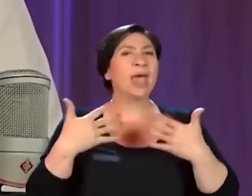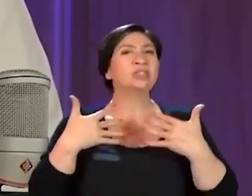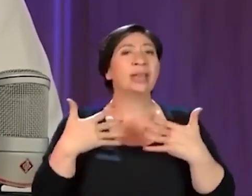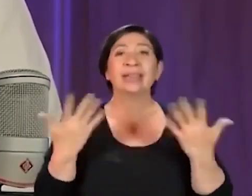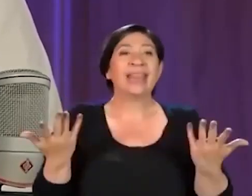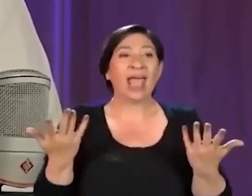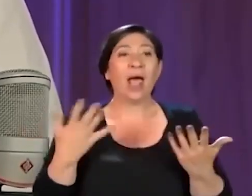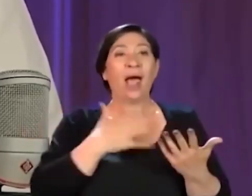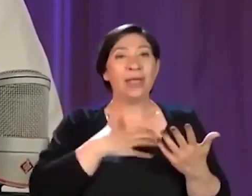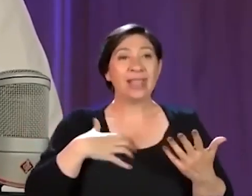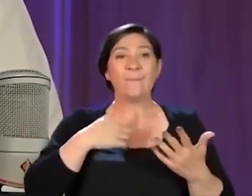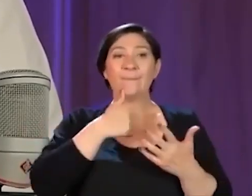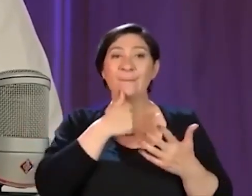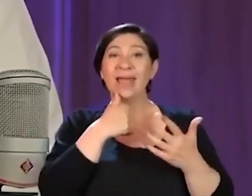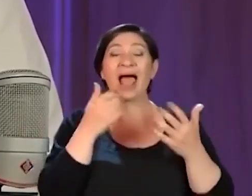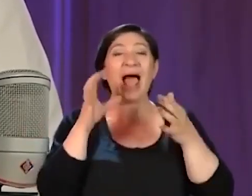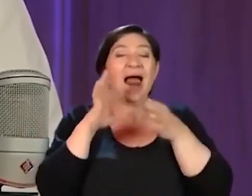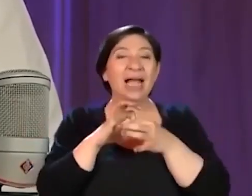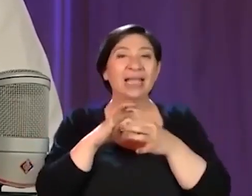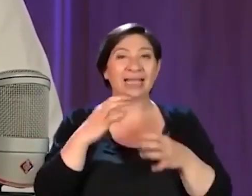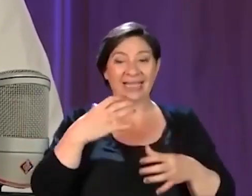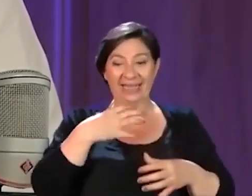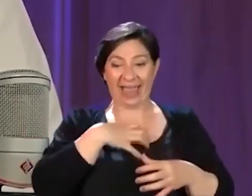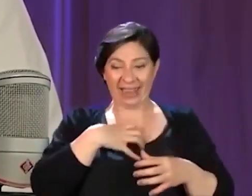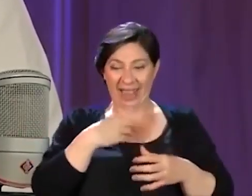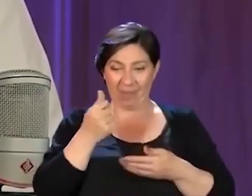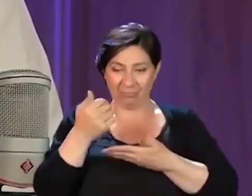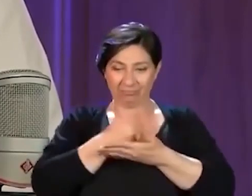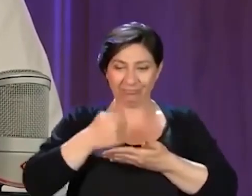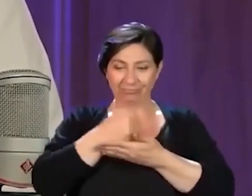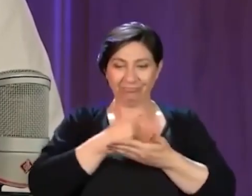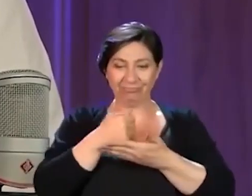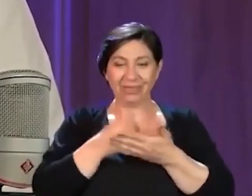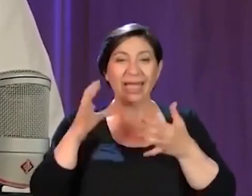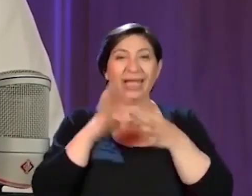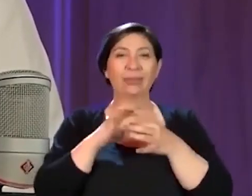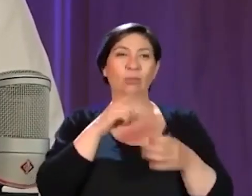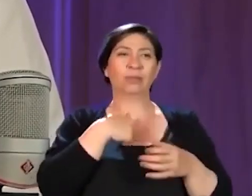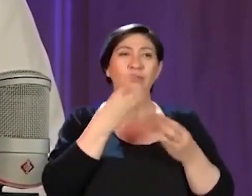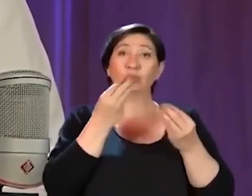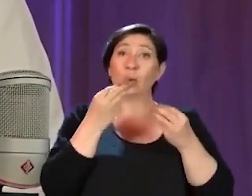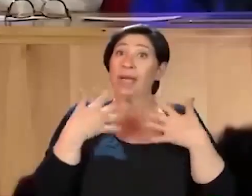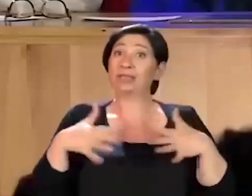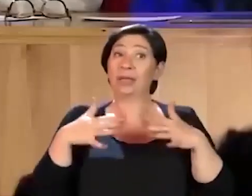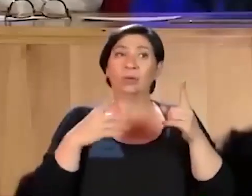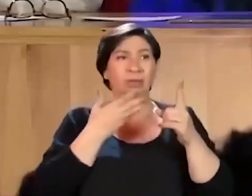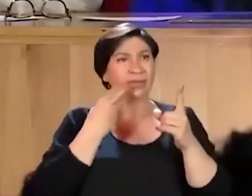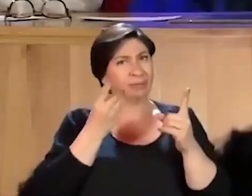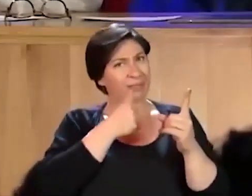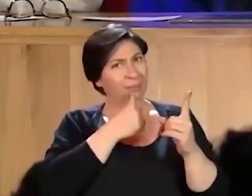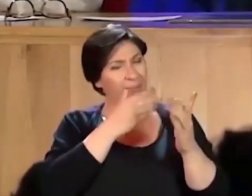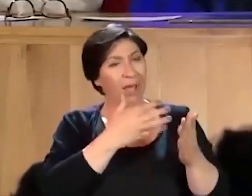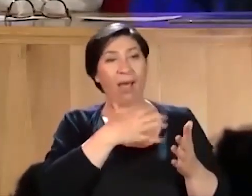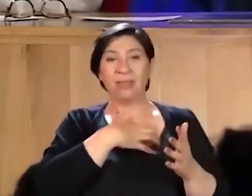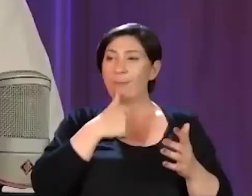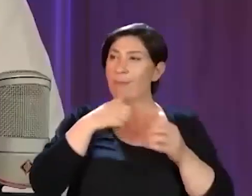şey de biraz önce Anneyle babayla ilgili ve kendi ekonomi yaratmakla İlgili söyleyeceğim Bu beni heyecanlandırıyor çünkü genç bir adam